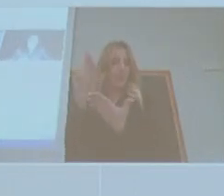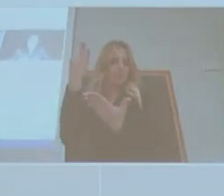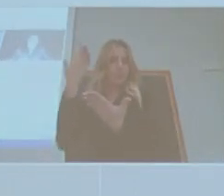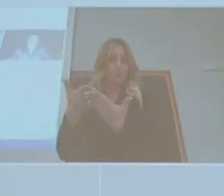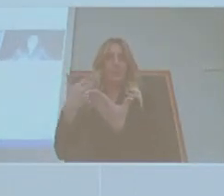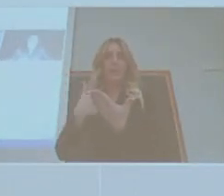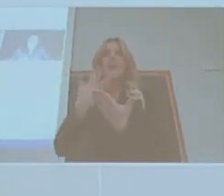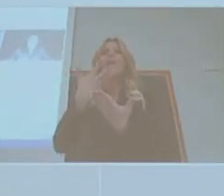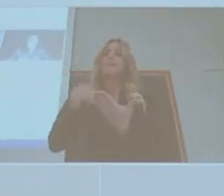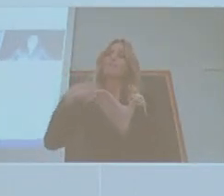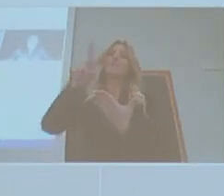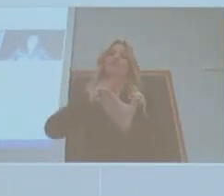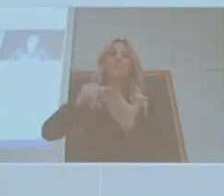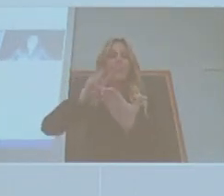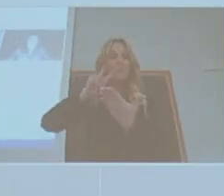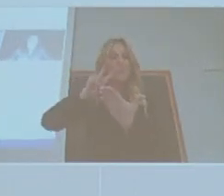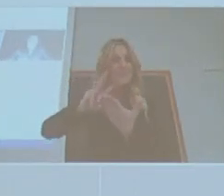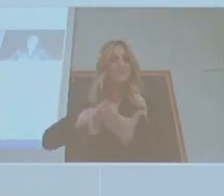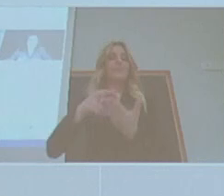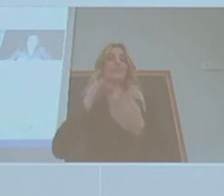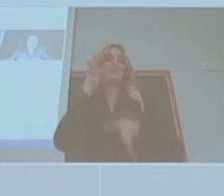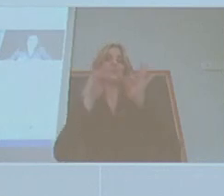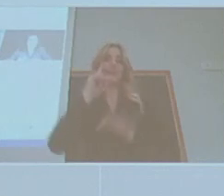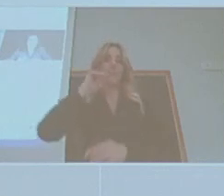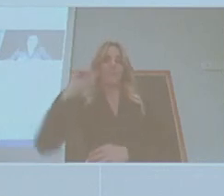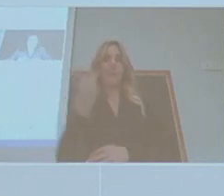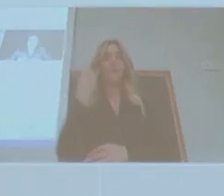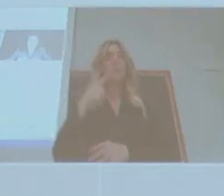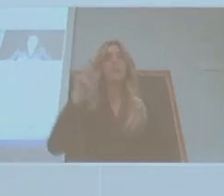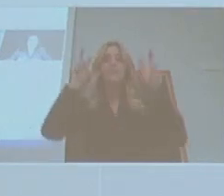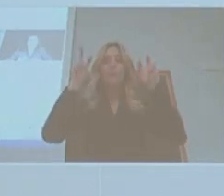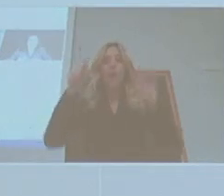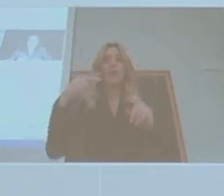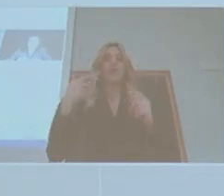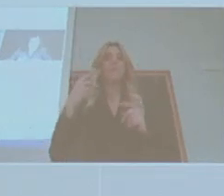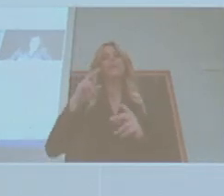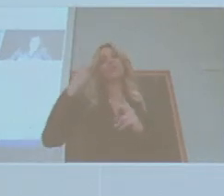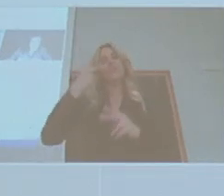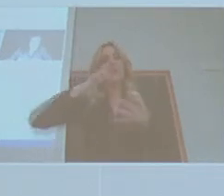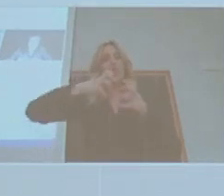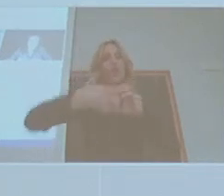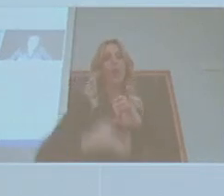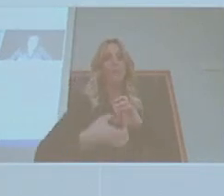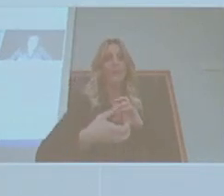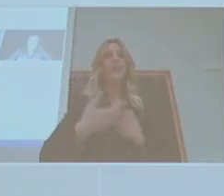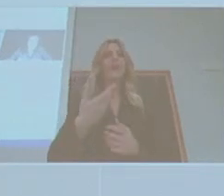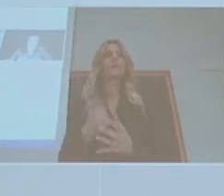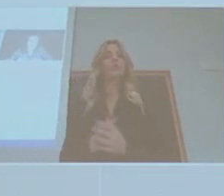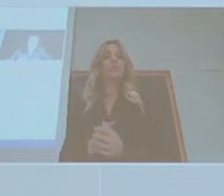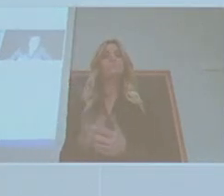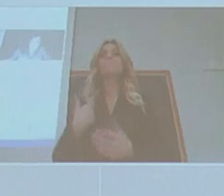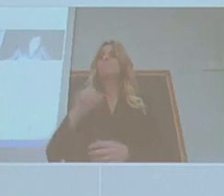quindi cercheremo di sviscerarlo al meglio perché è particolarmente un tema particolarmente complesso, ma diciamo anche, credo